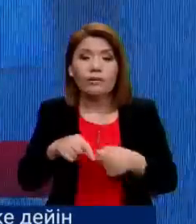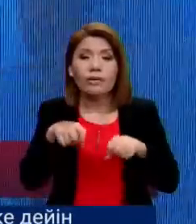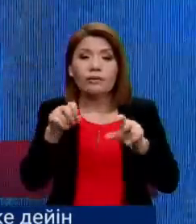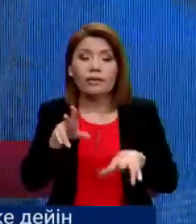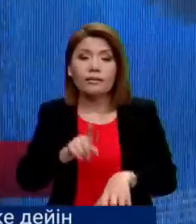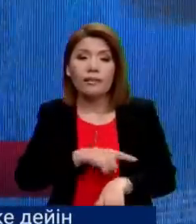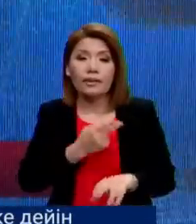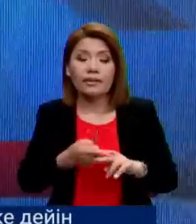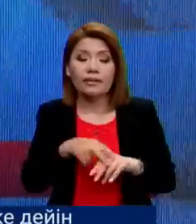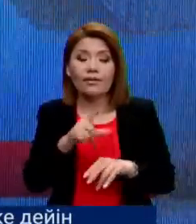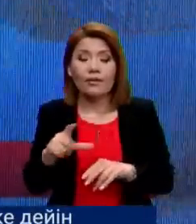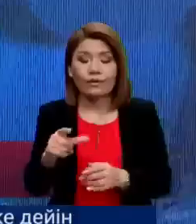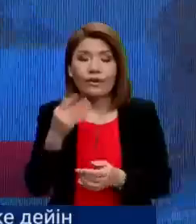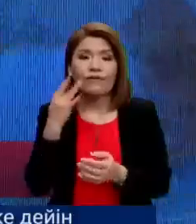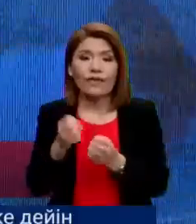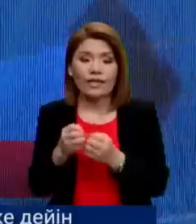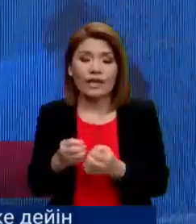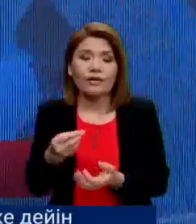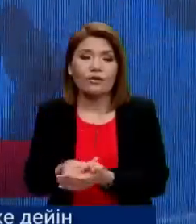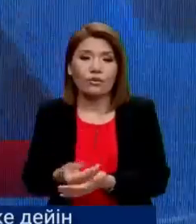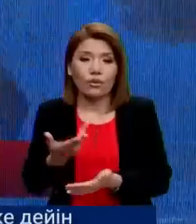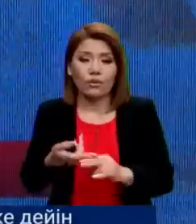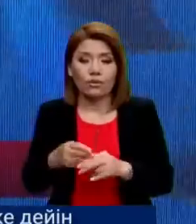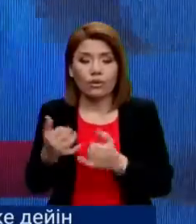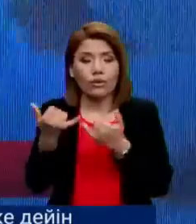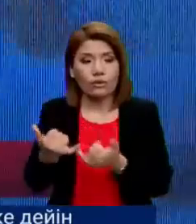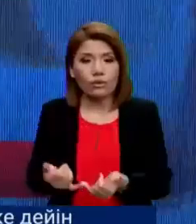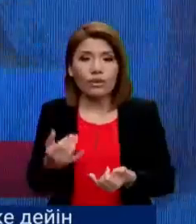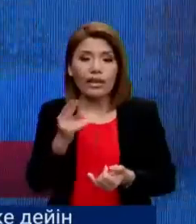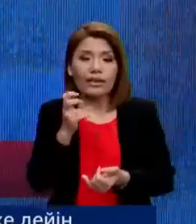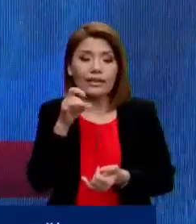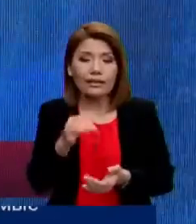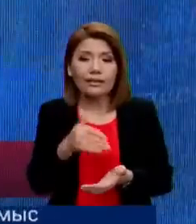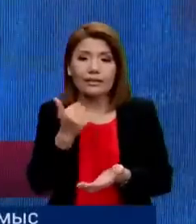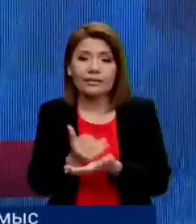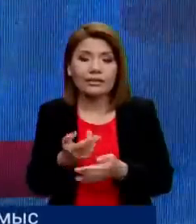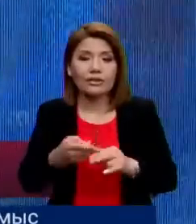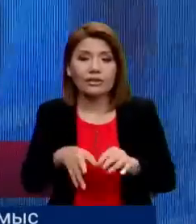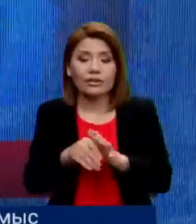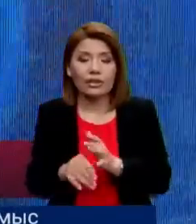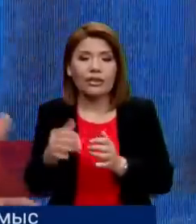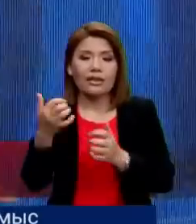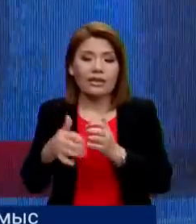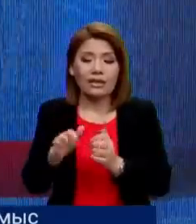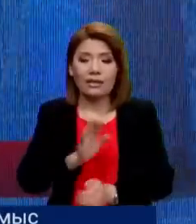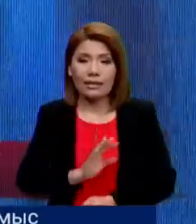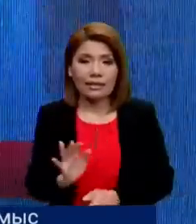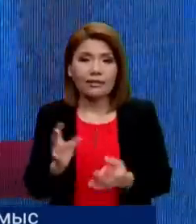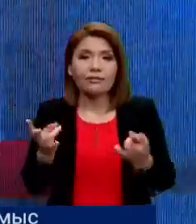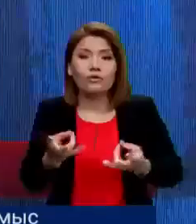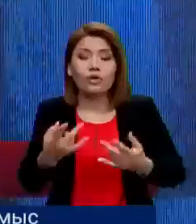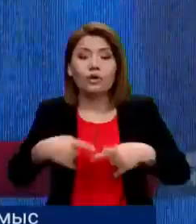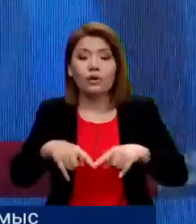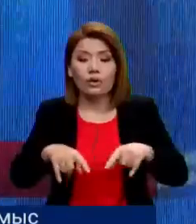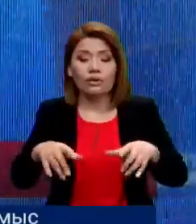мамандар, отаншыл азаматтар қашанда бағалы. Тоқаев шенеуніктерге қандай да бір кланның мүшесі ретінде қарауға болмайды дейді. Әрине, олардың